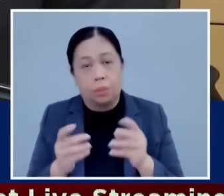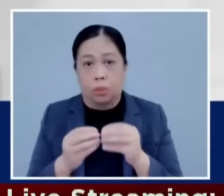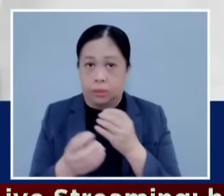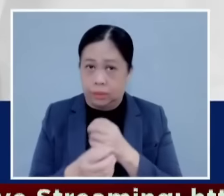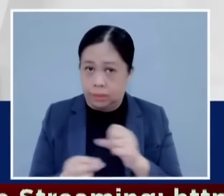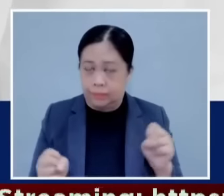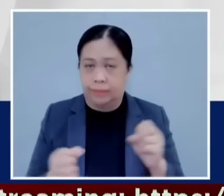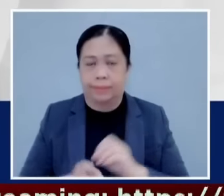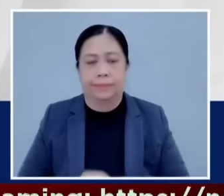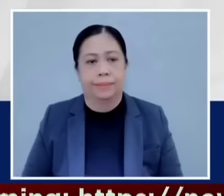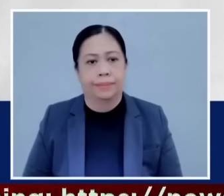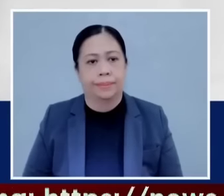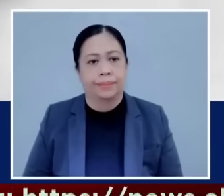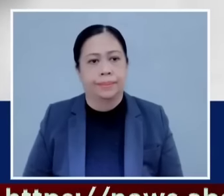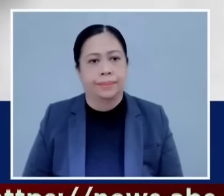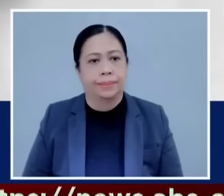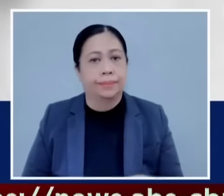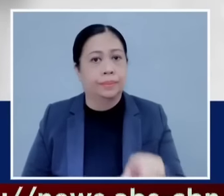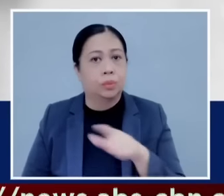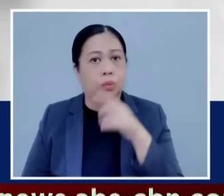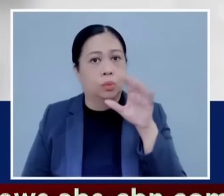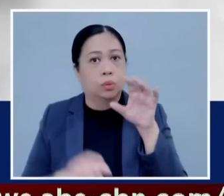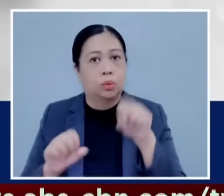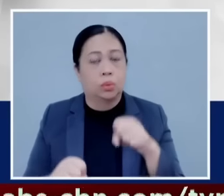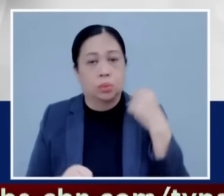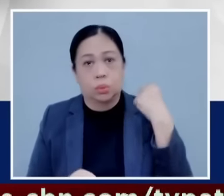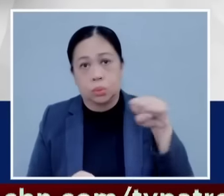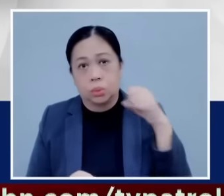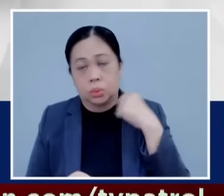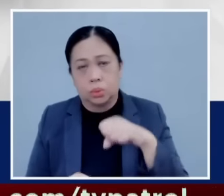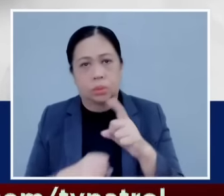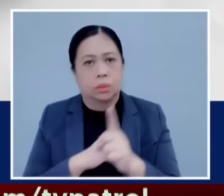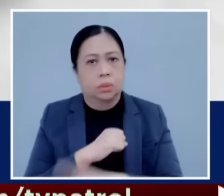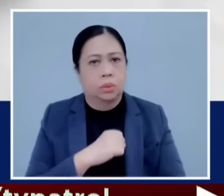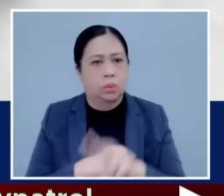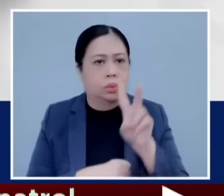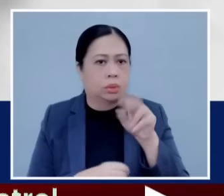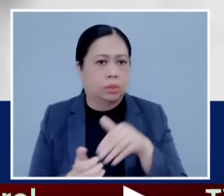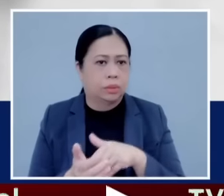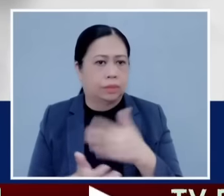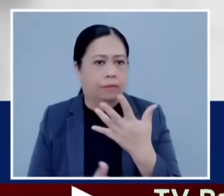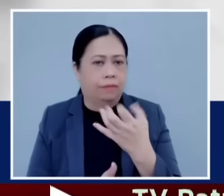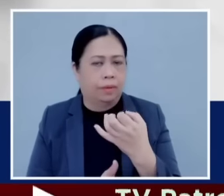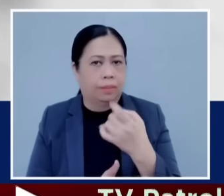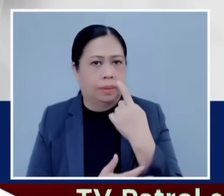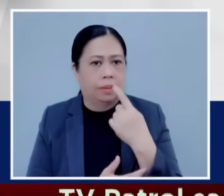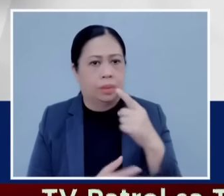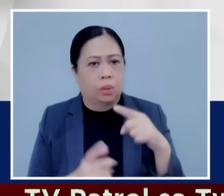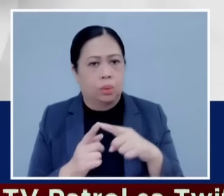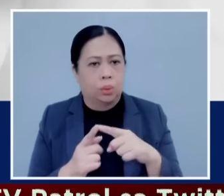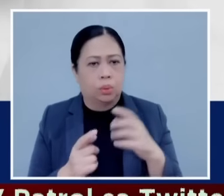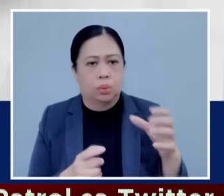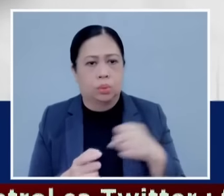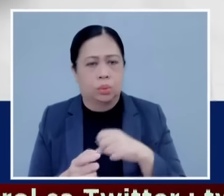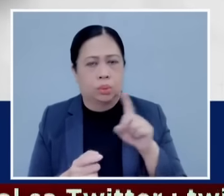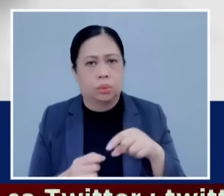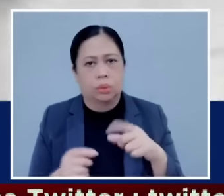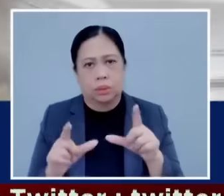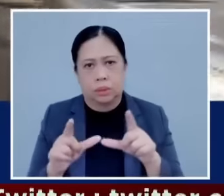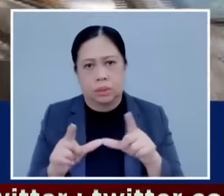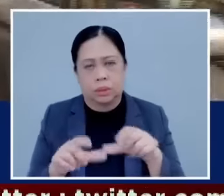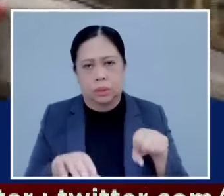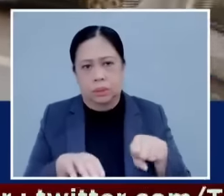efficiently. Sa mga mahuhuling lalabag, may multang mula 2,500 pesos hanggang sa revocation ng prangkisa ng